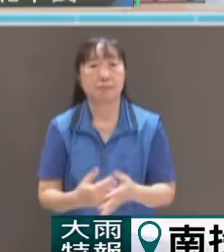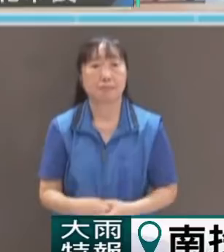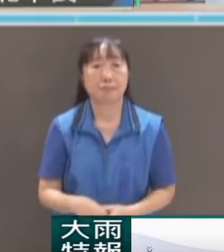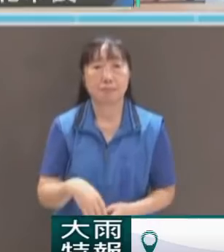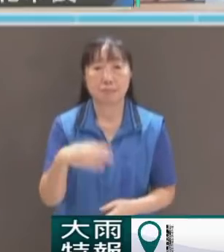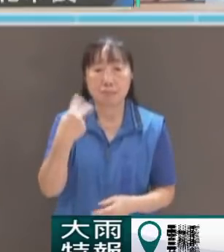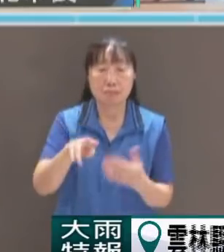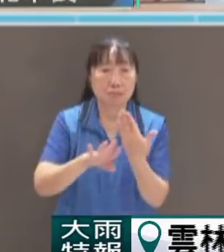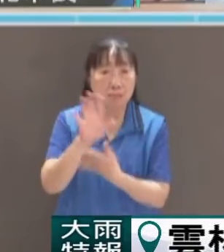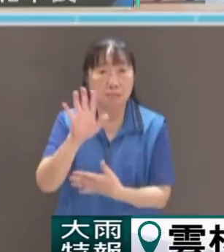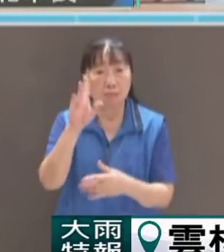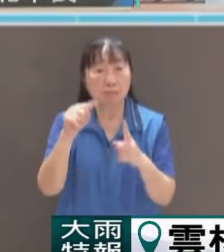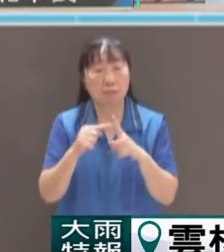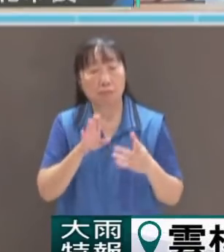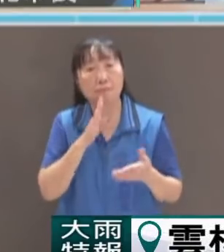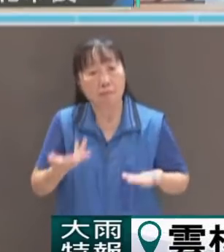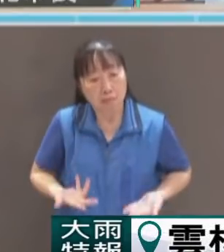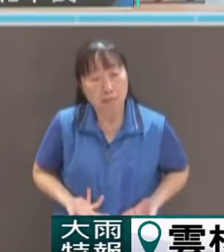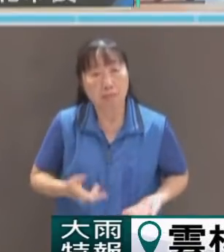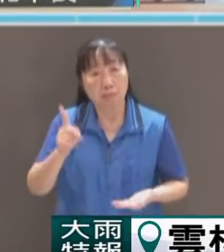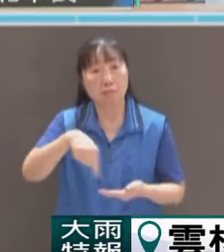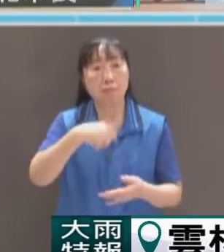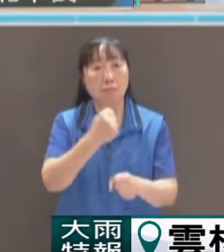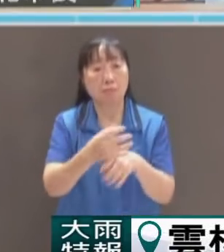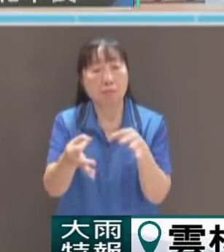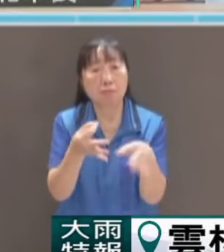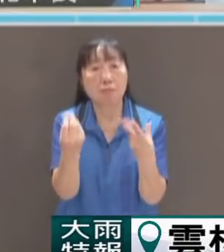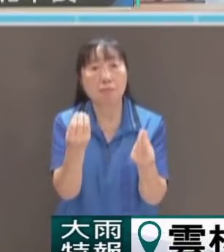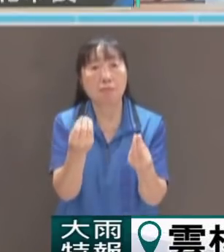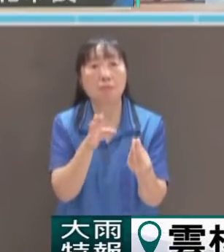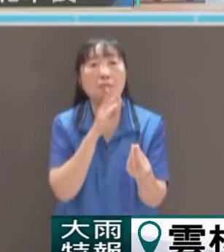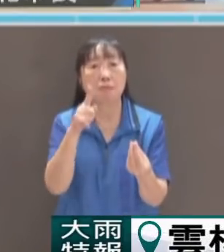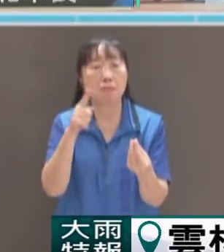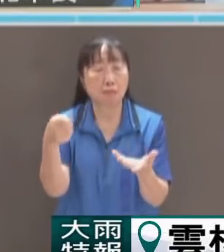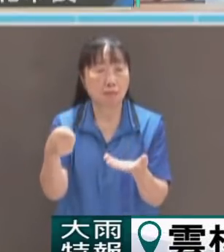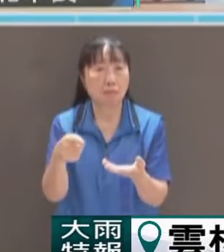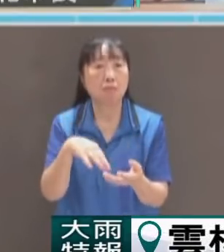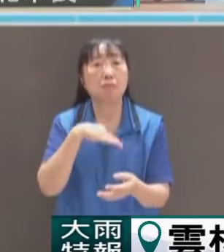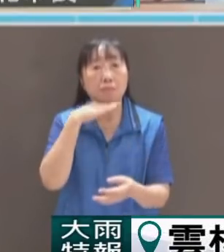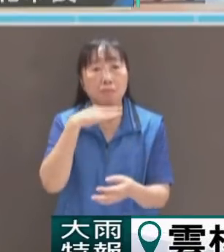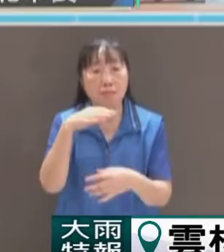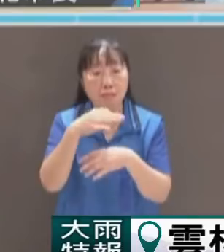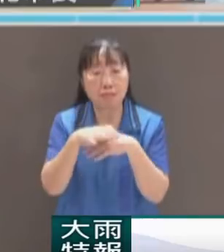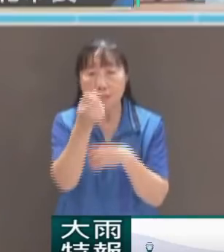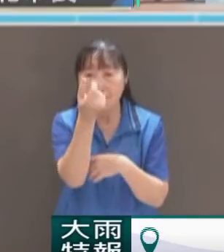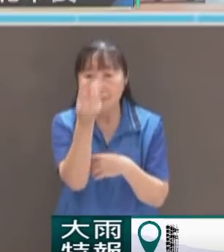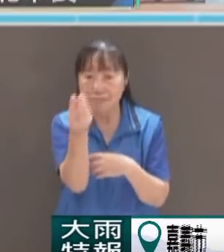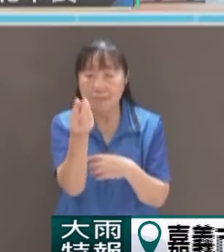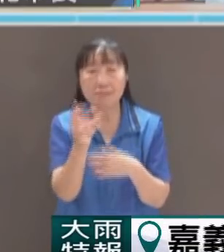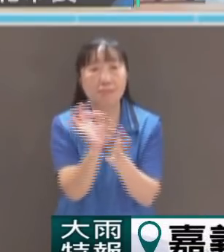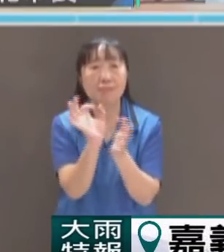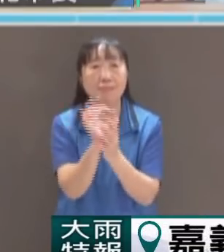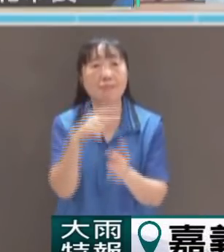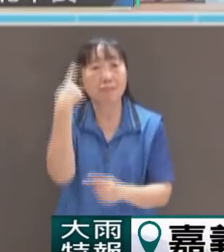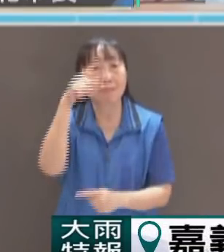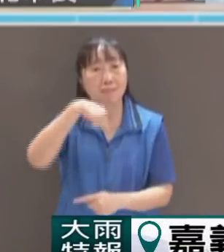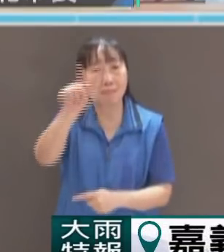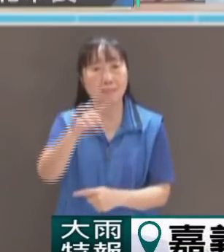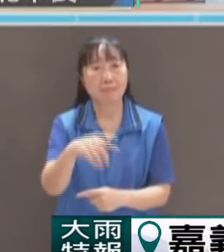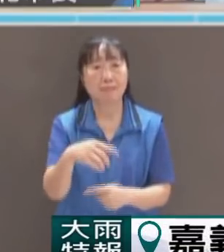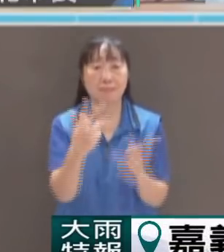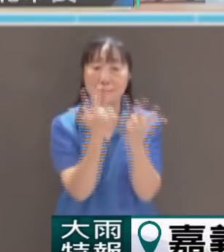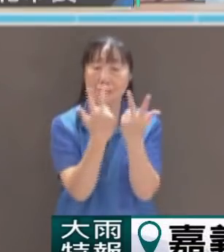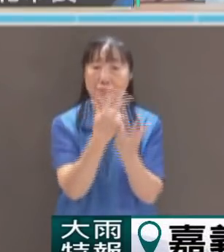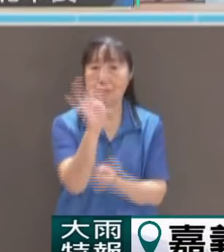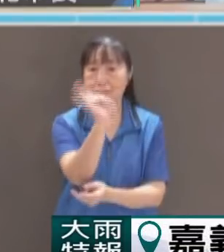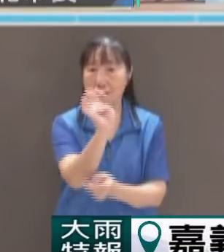因为休息没有来的少数的个案部分，我们明天可以到新北的40个筛检站